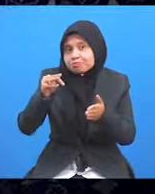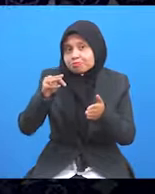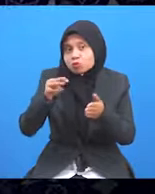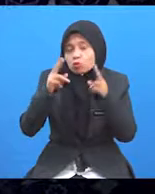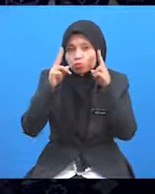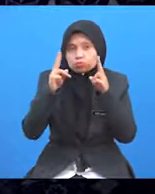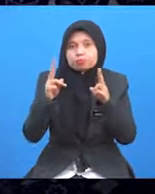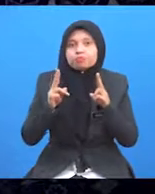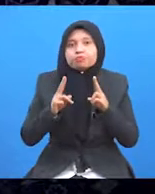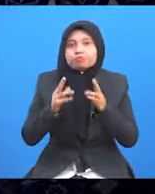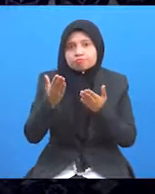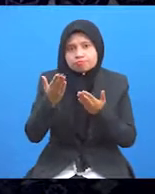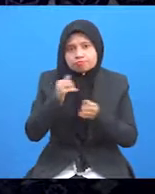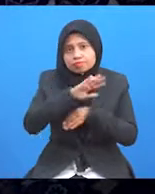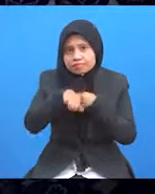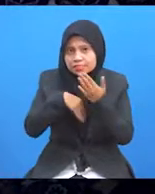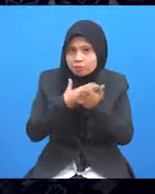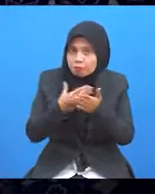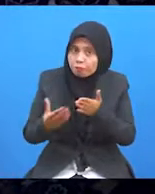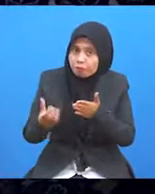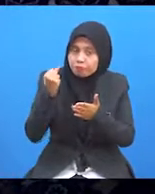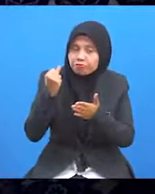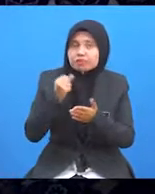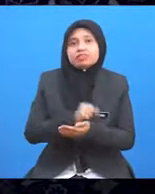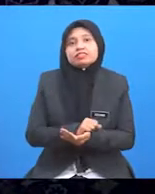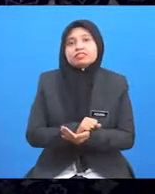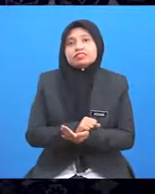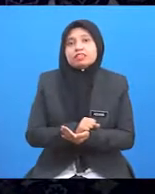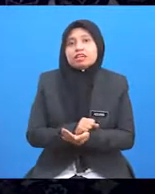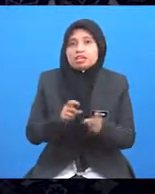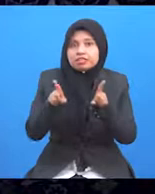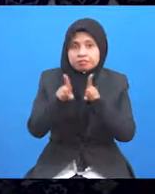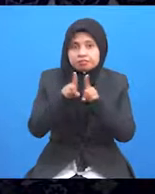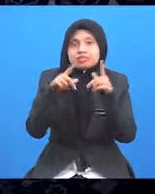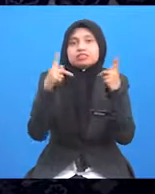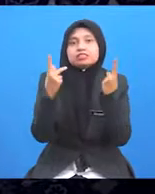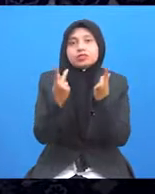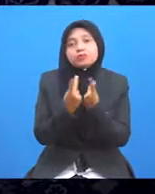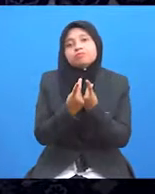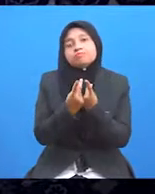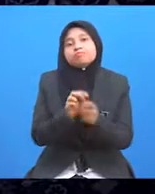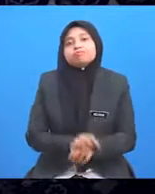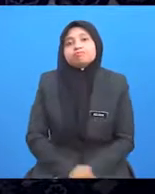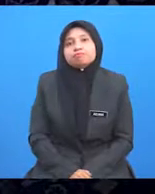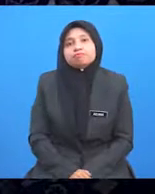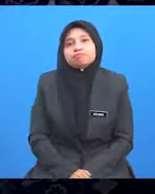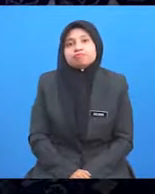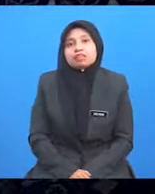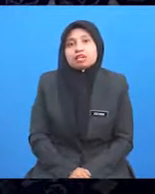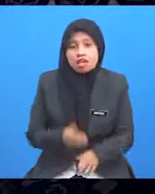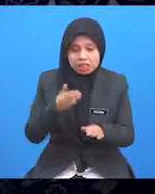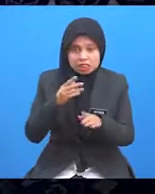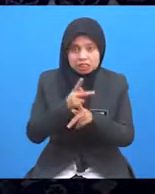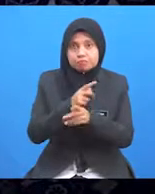Ustazah doakan anda semua dalam keadaan sihat sejahtera bersama keluarga tercinta. Pada kali